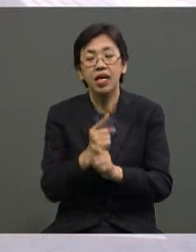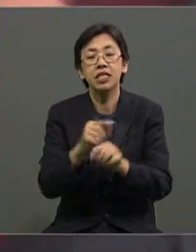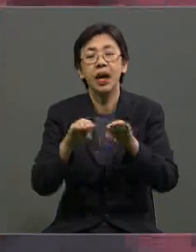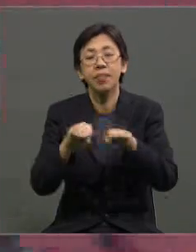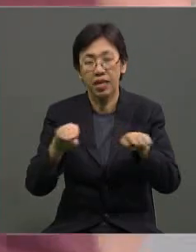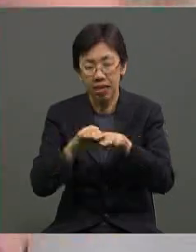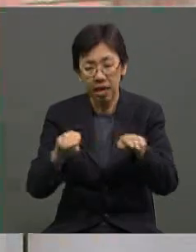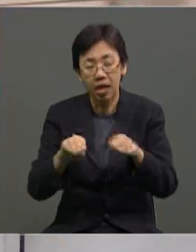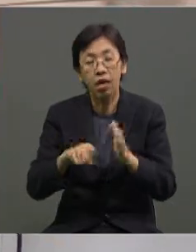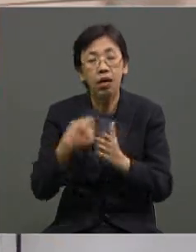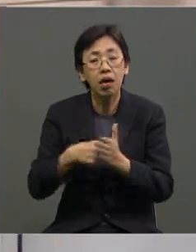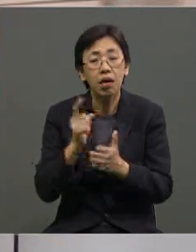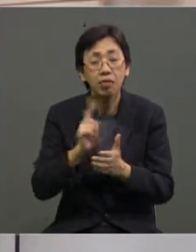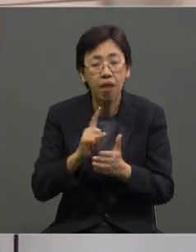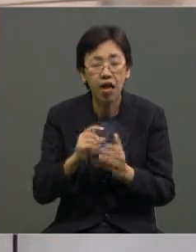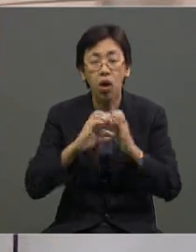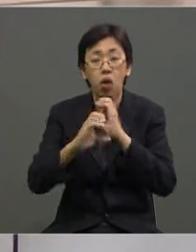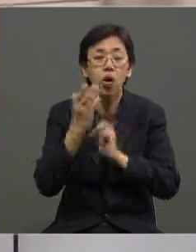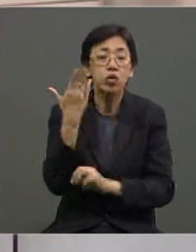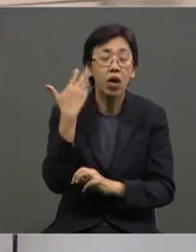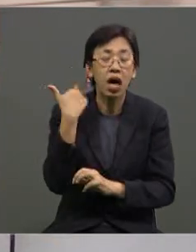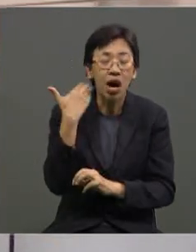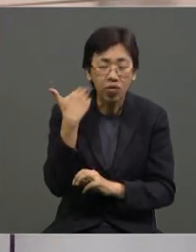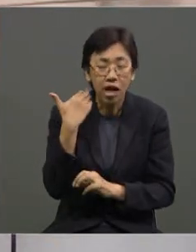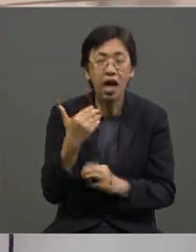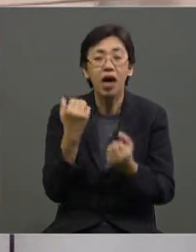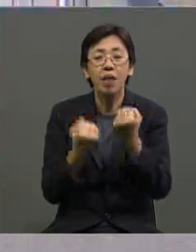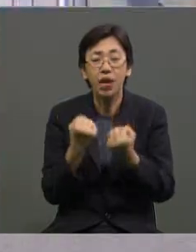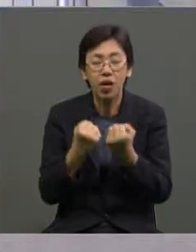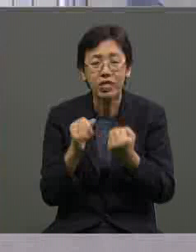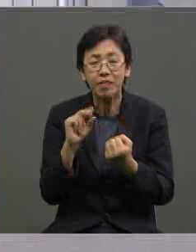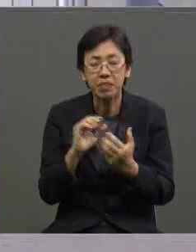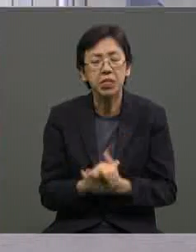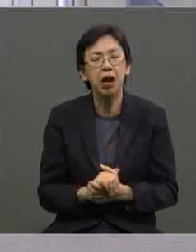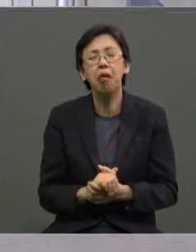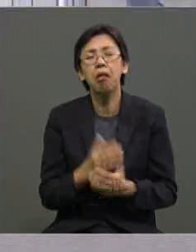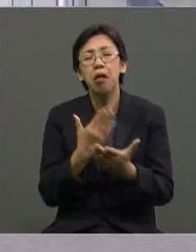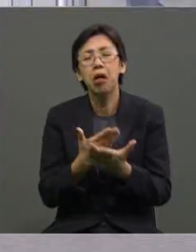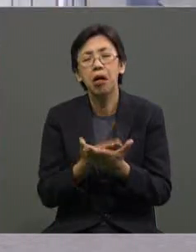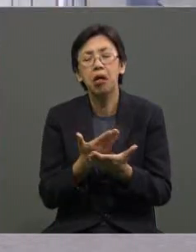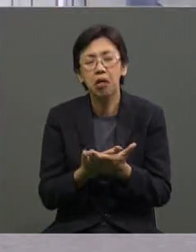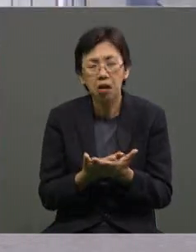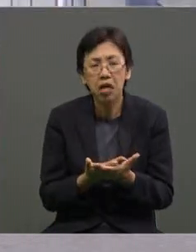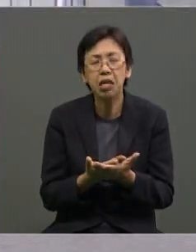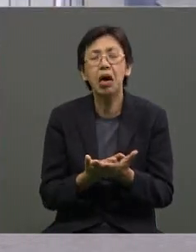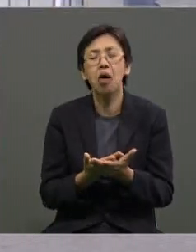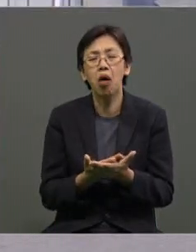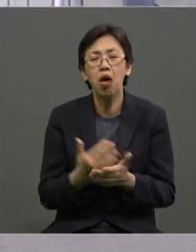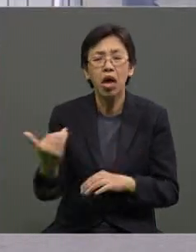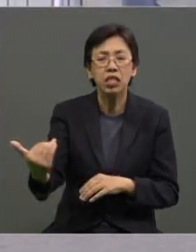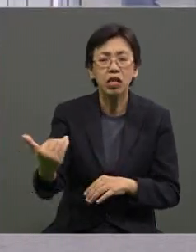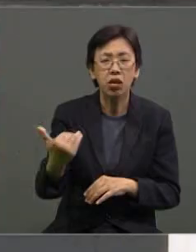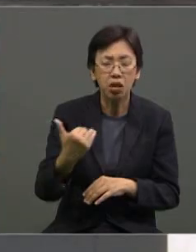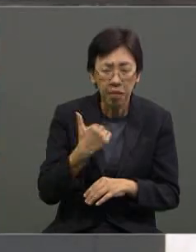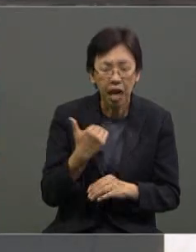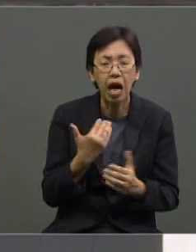เกณฑ์ที่กำหนดเนื่องจากว่ารถเดิมที่ใช้อยู่ที่เรียกว่ารถ30เนี่ยนะฮะมีต้นทุนค่าใช้จ่ายในการตีรถเปล่ากลับมารับ